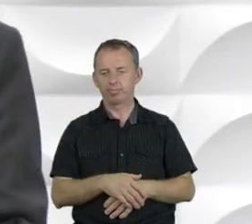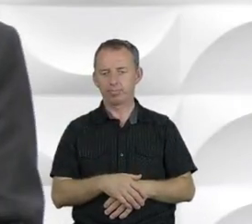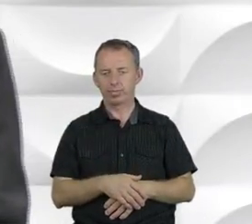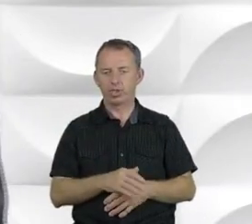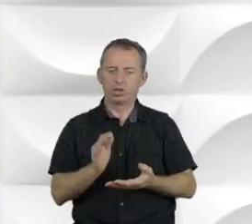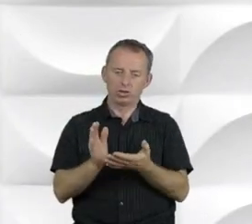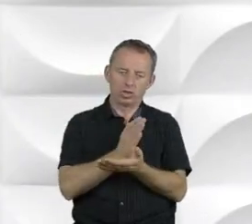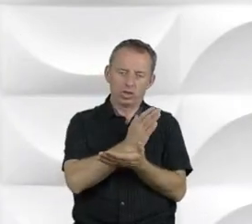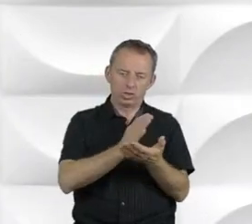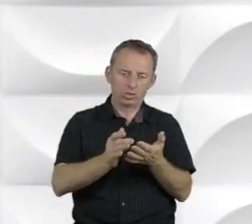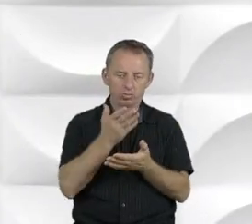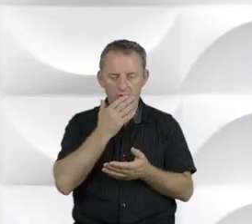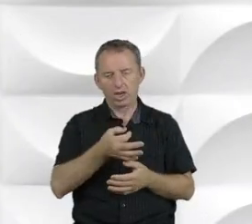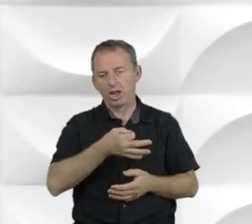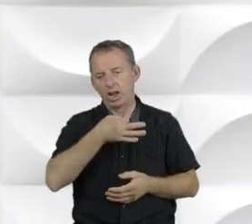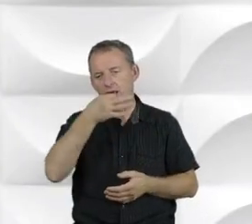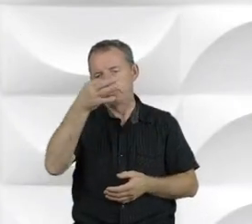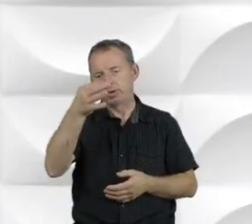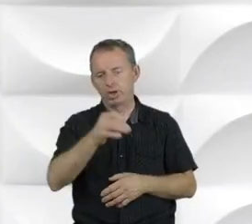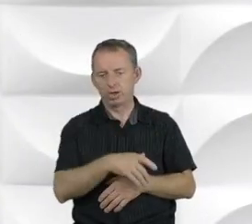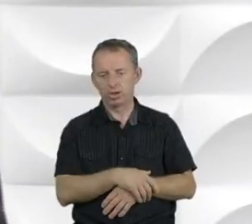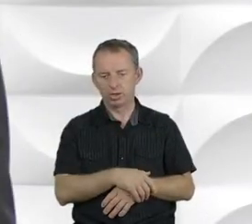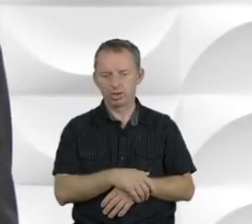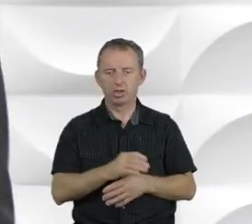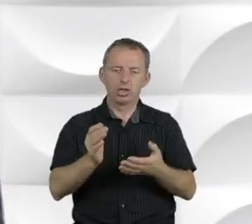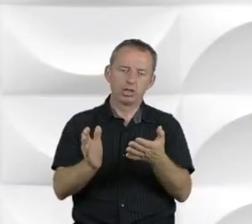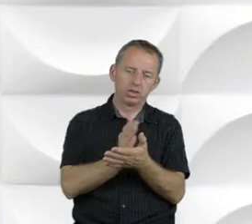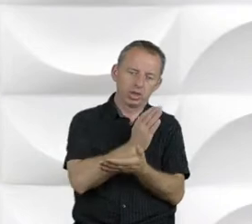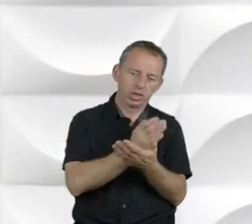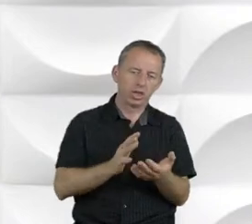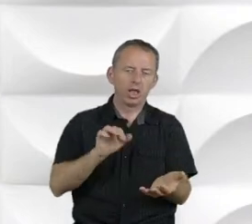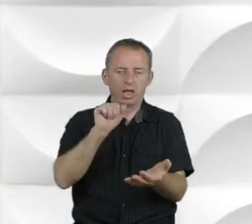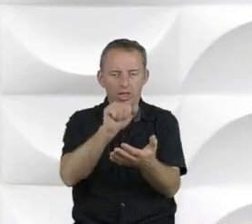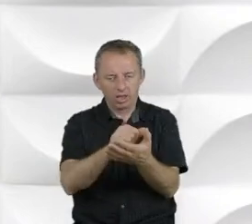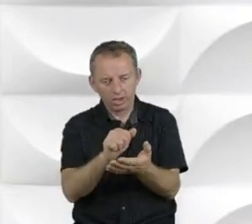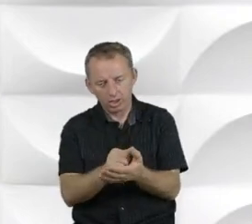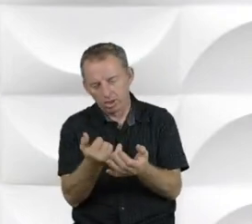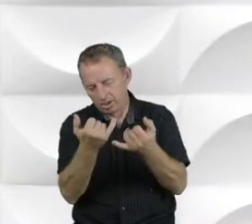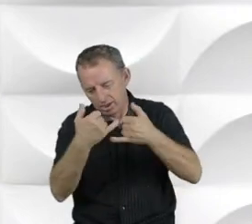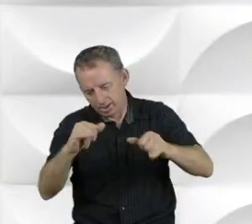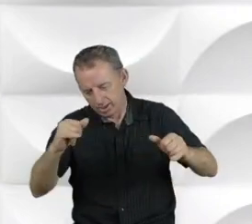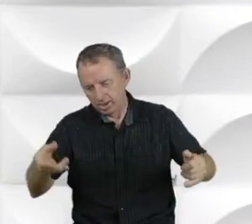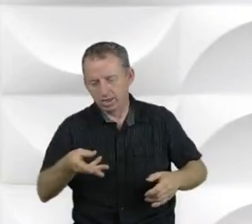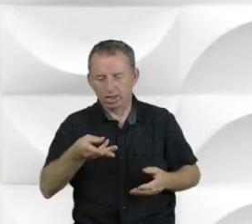Niektórzy mieli lepsze. Niektórzy inwestowali w co innego.